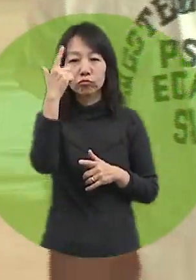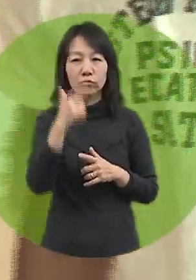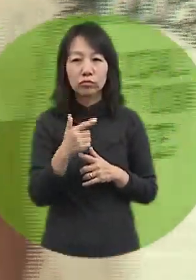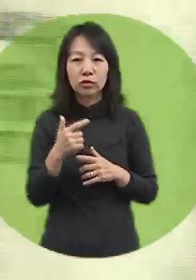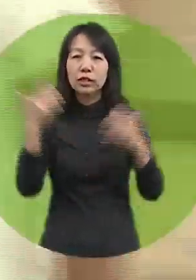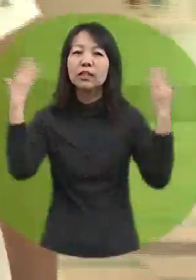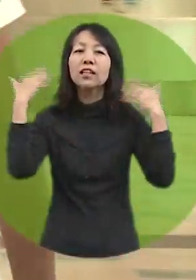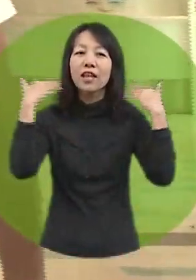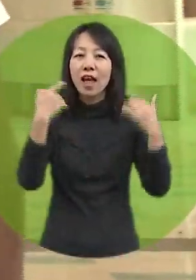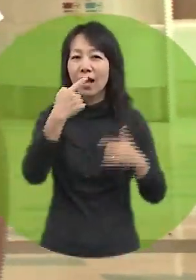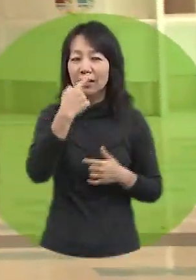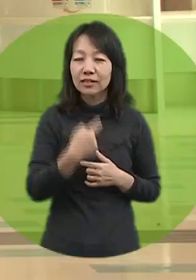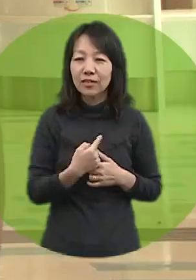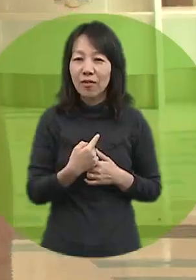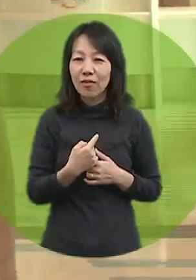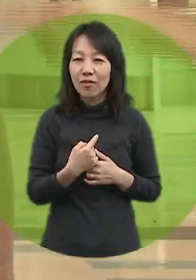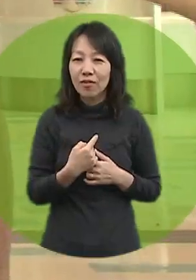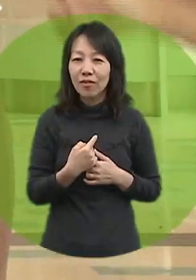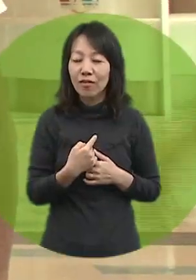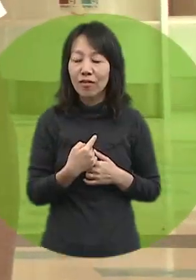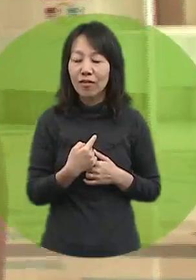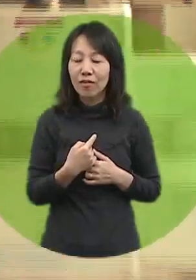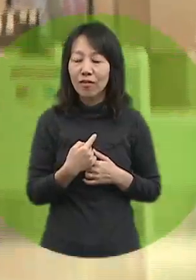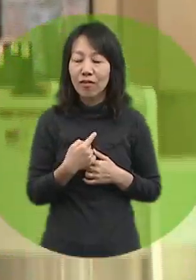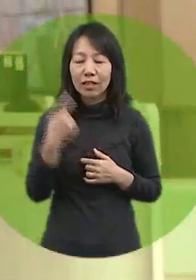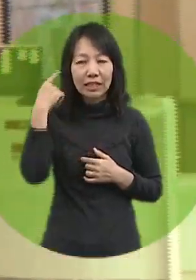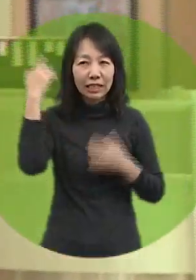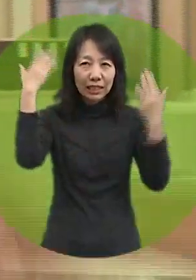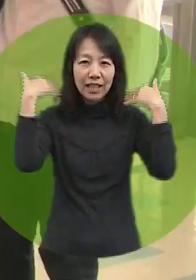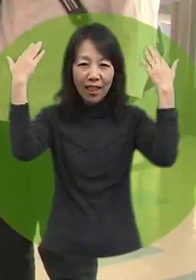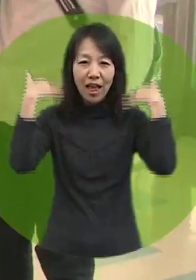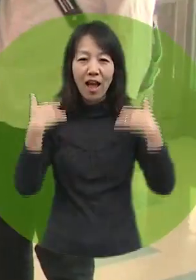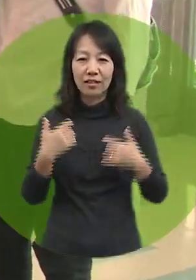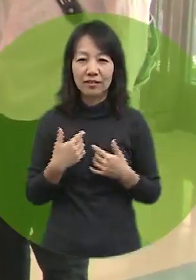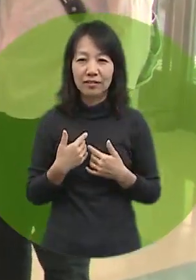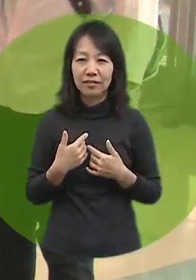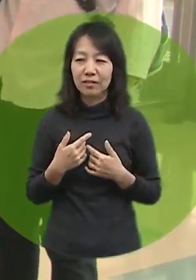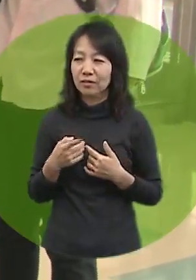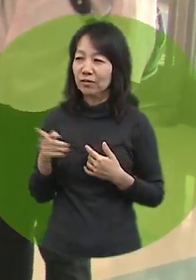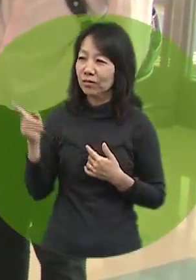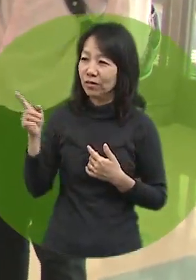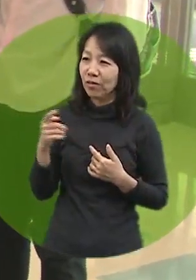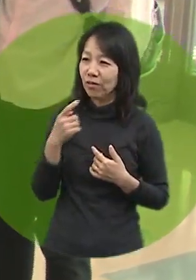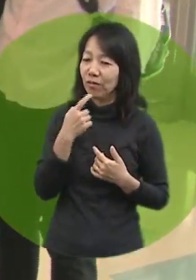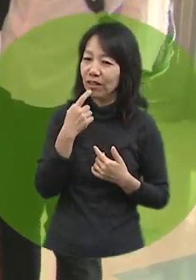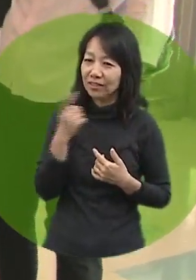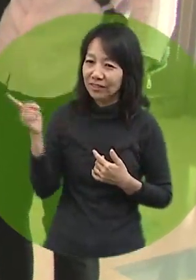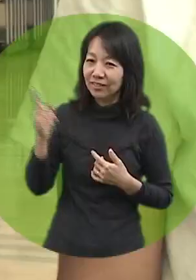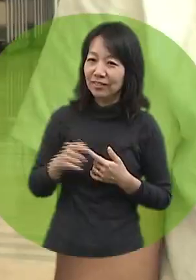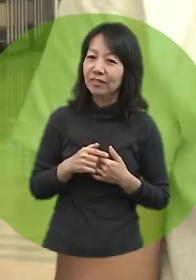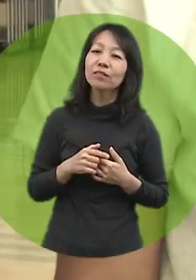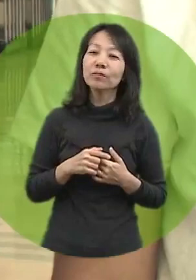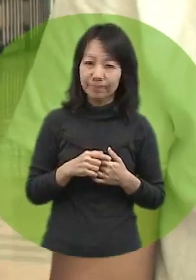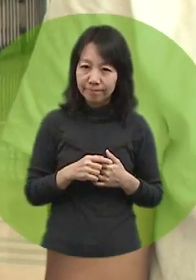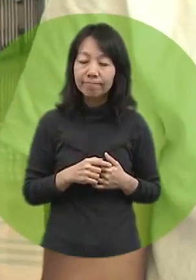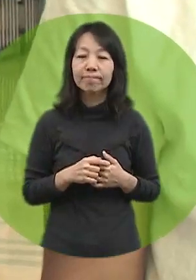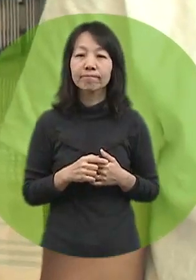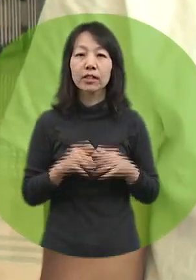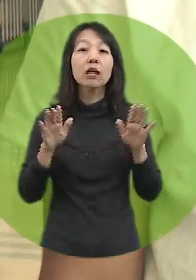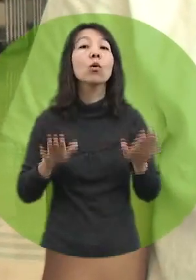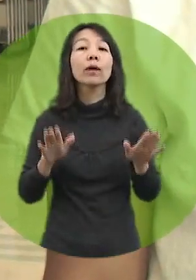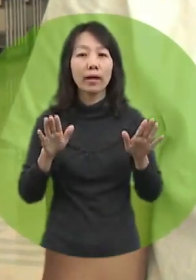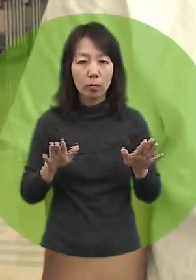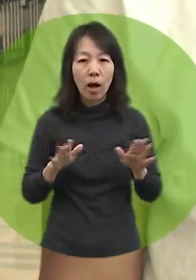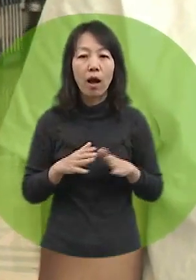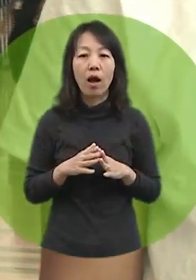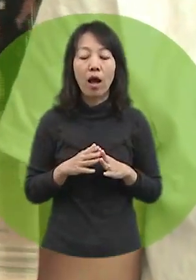聞 いてないよ。聞いてないよ。ちょっと これはちょっと過剰演技すぎる。 ここですか。 そこで今回